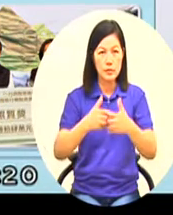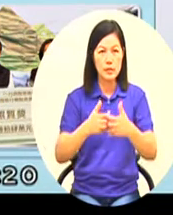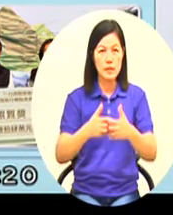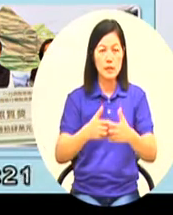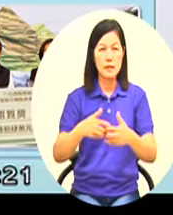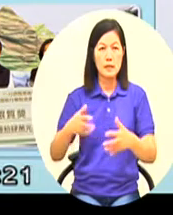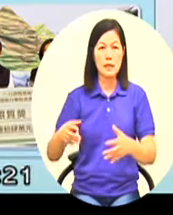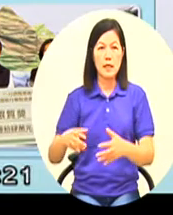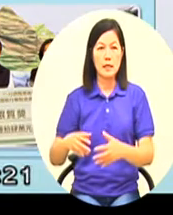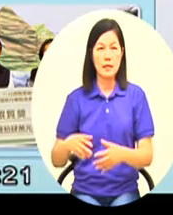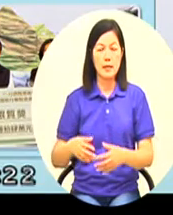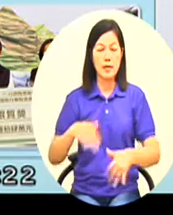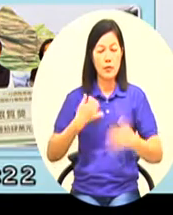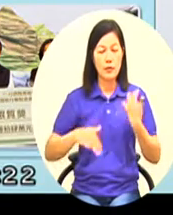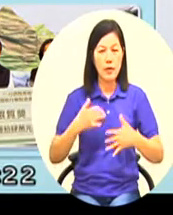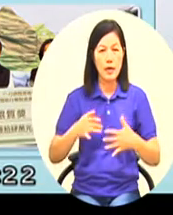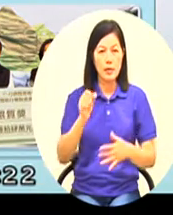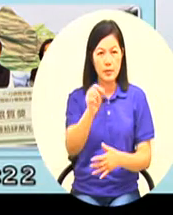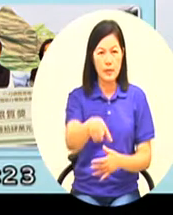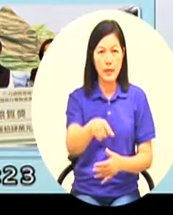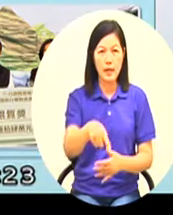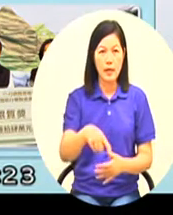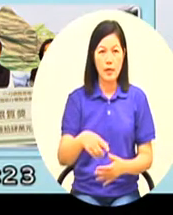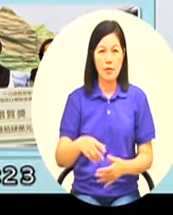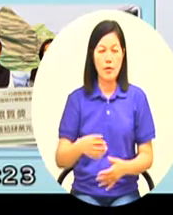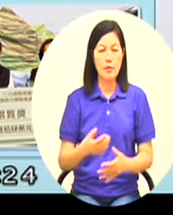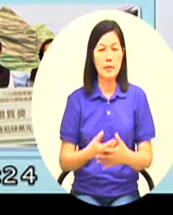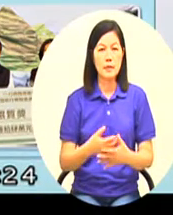点的 Happy Go 等等的措施，我们也荣获了全国